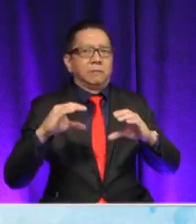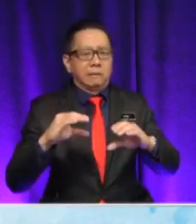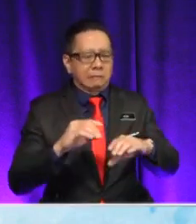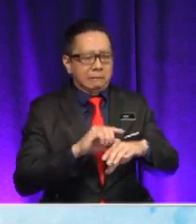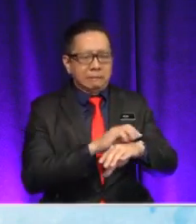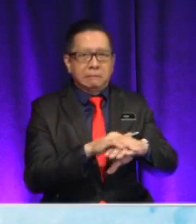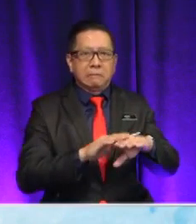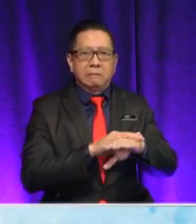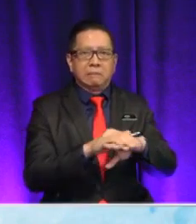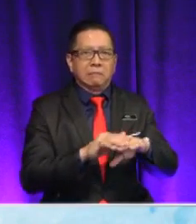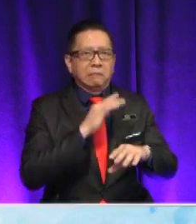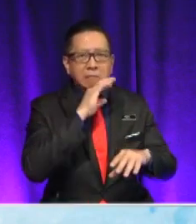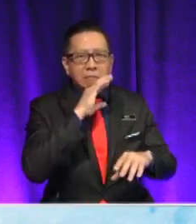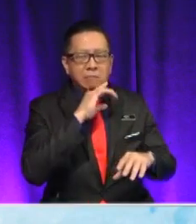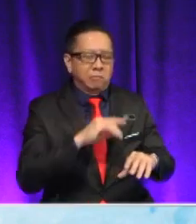yang terbaik